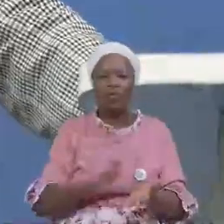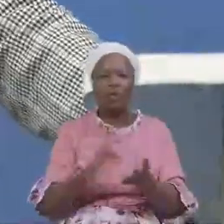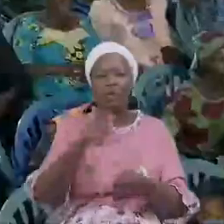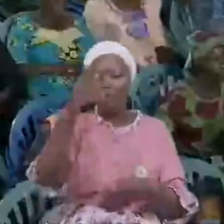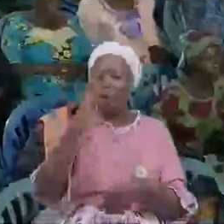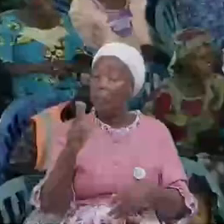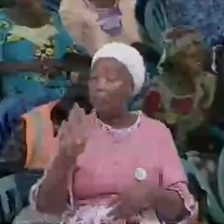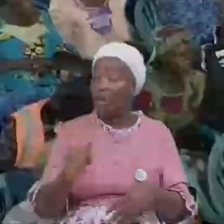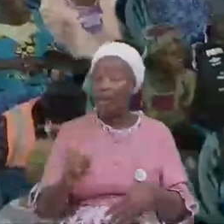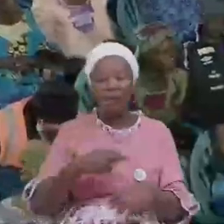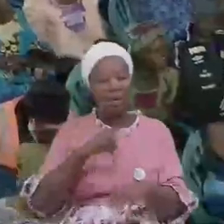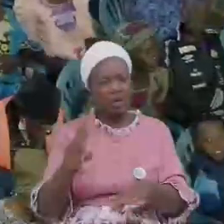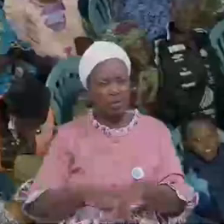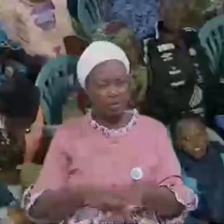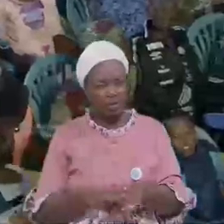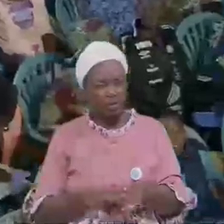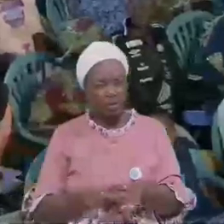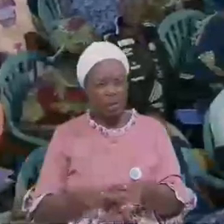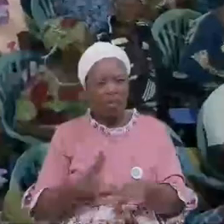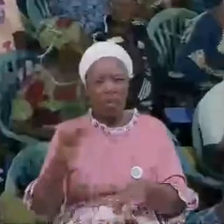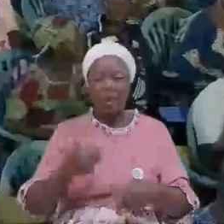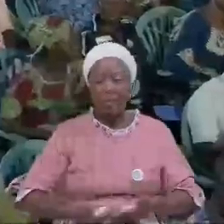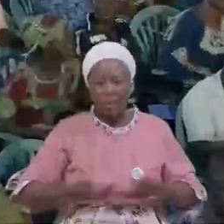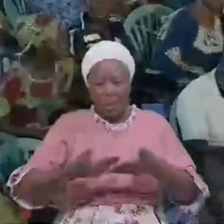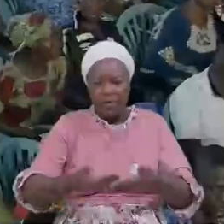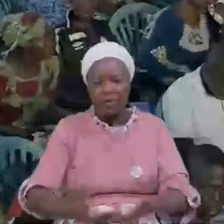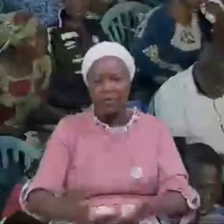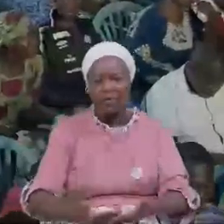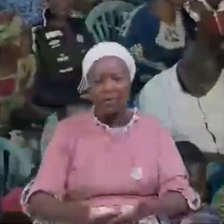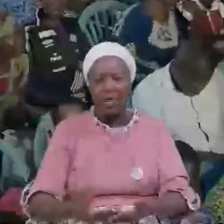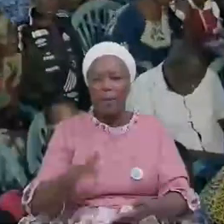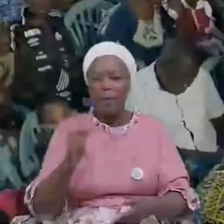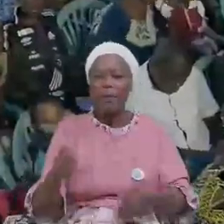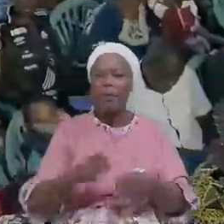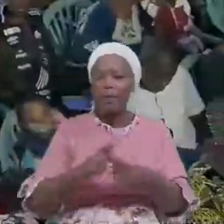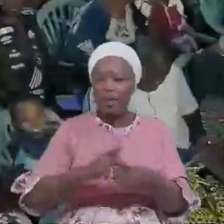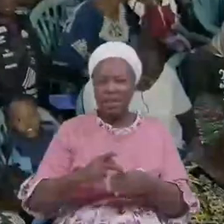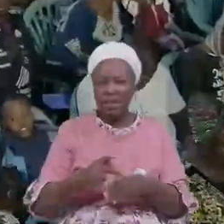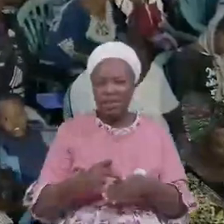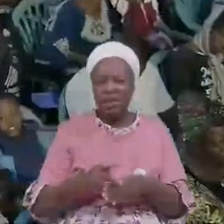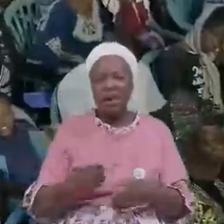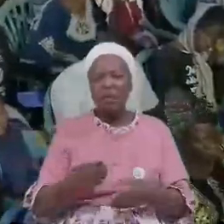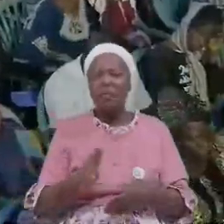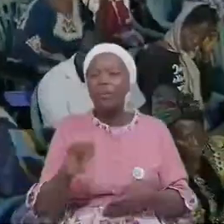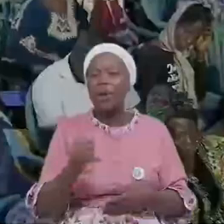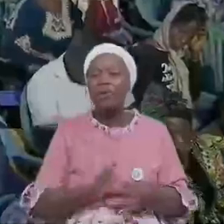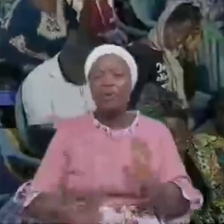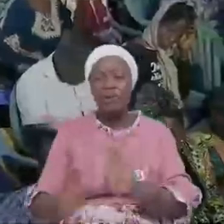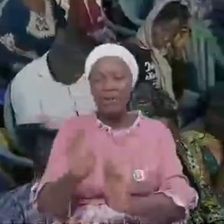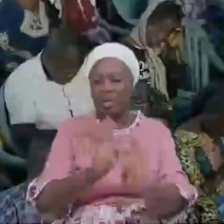Par nature, par la naissance, par la pratique, par les